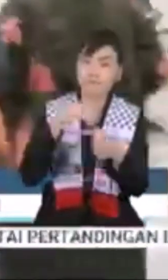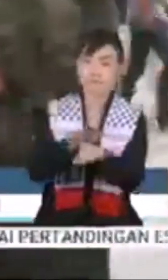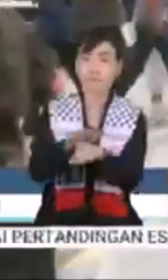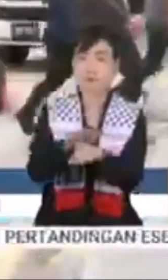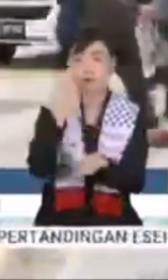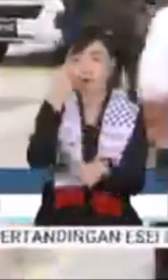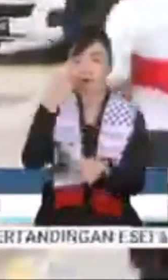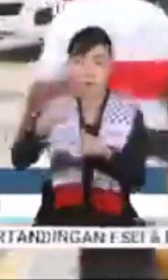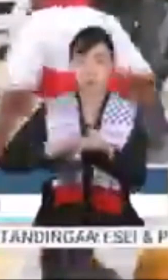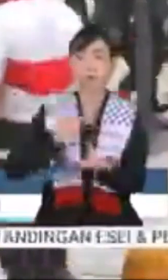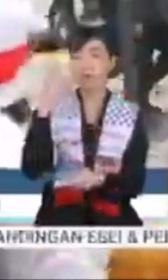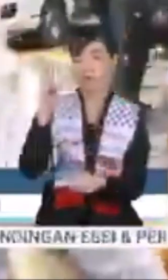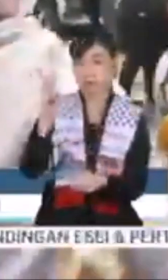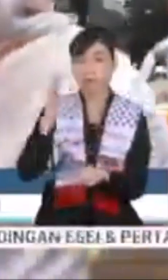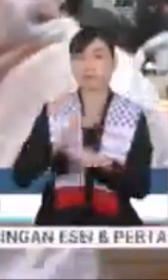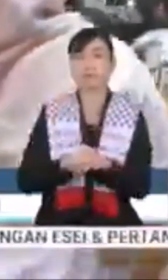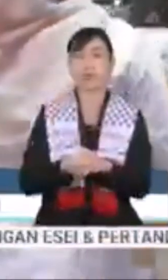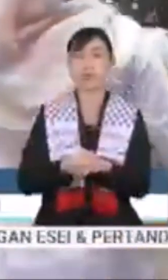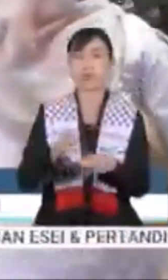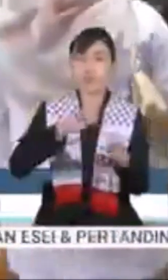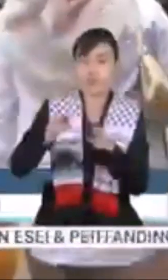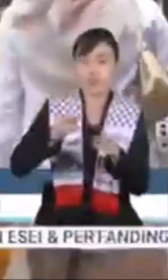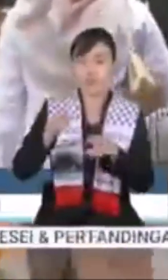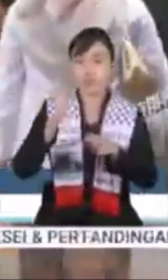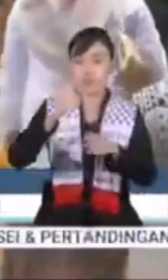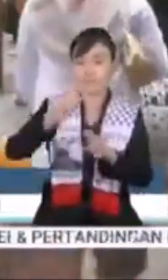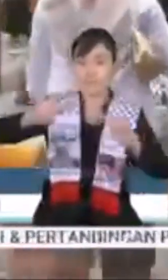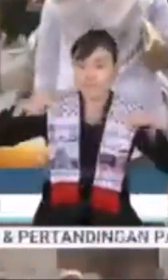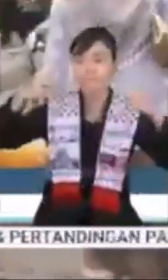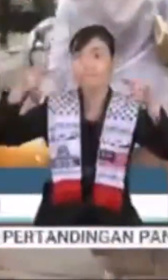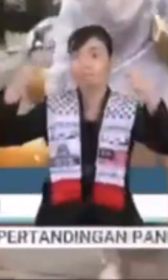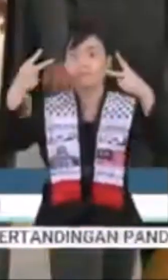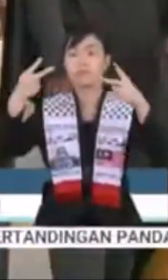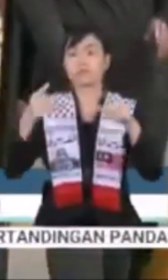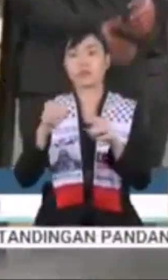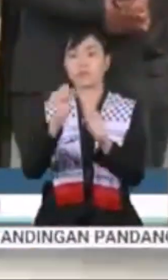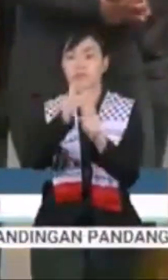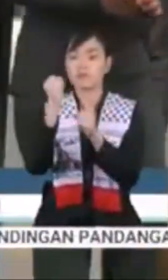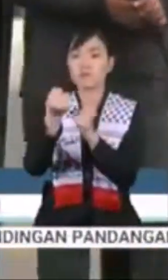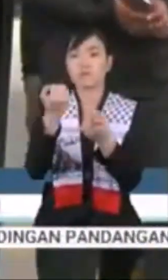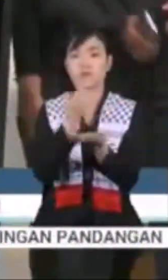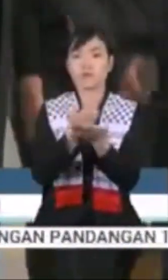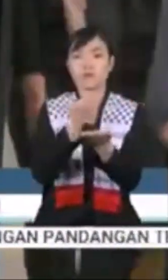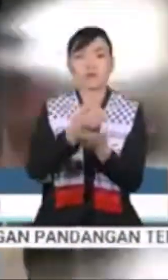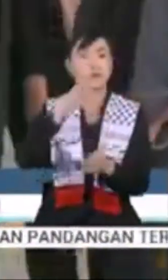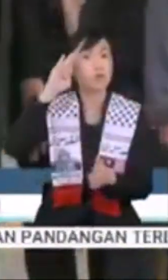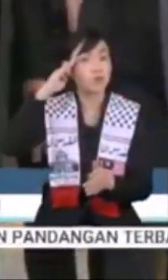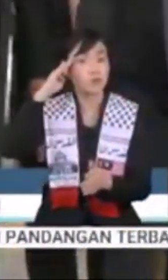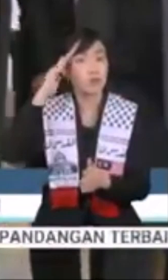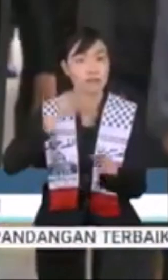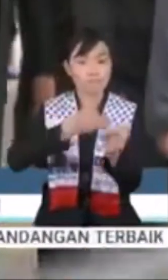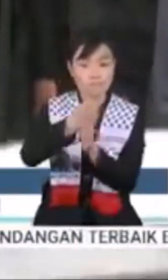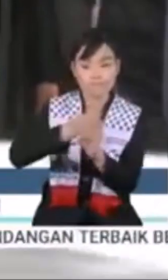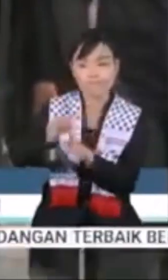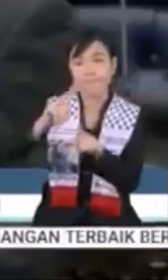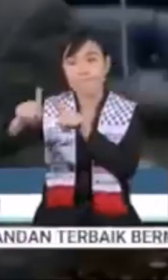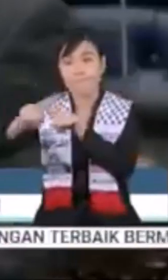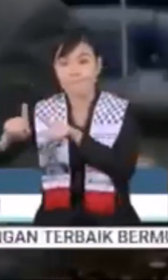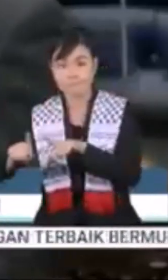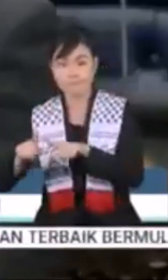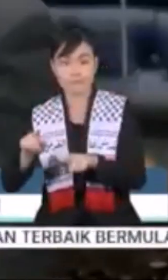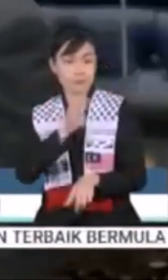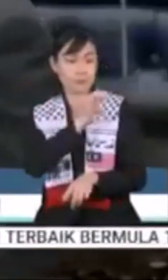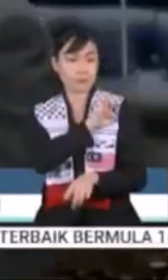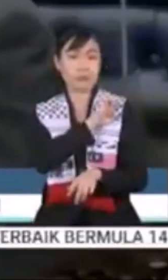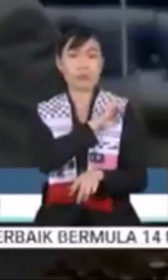sebagai usaha melonjakkan sosioekonomi Bumiputera menerusi pelbagai bidang dan sektor. Menteri Ekonomi Rafizi Ramli berkata input, cadangan